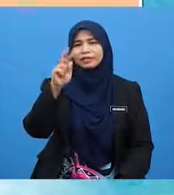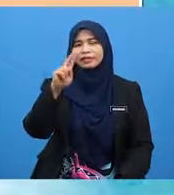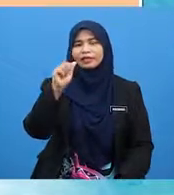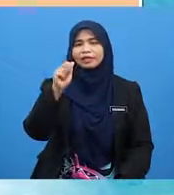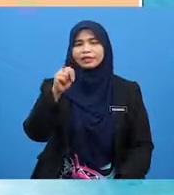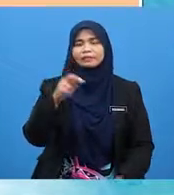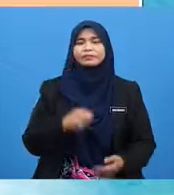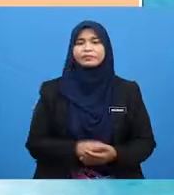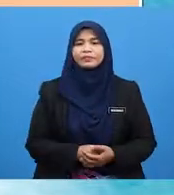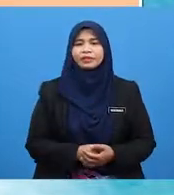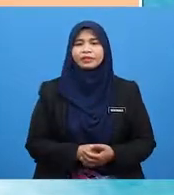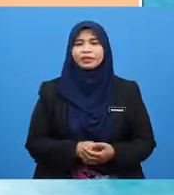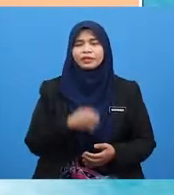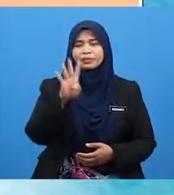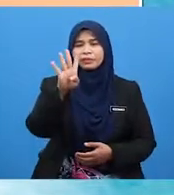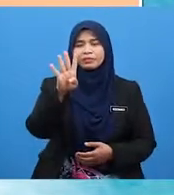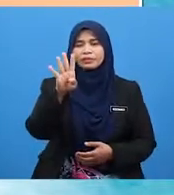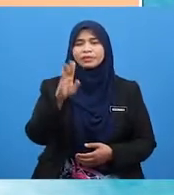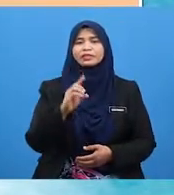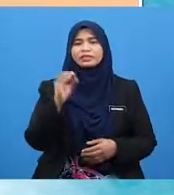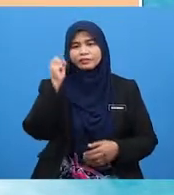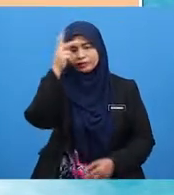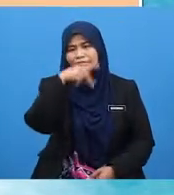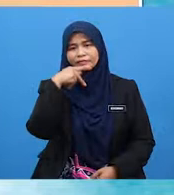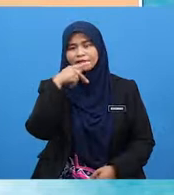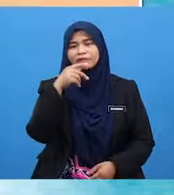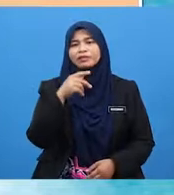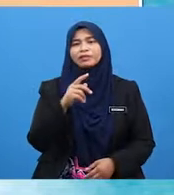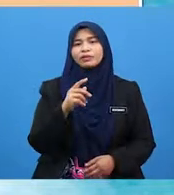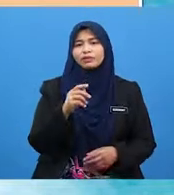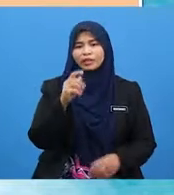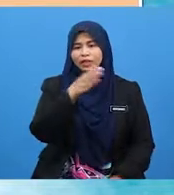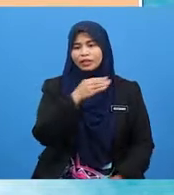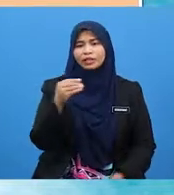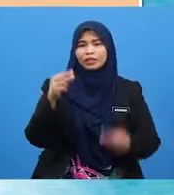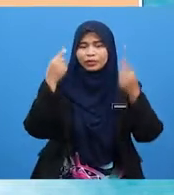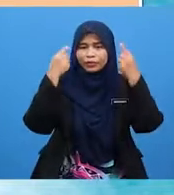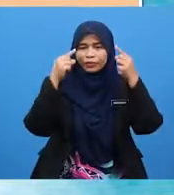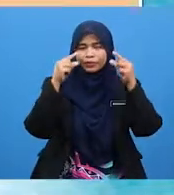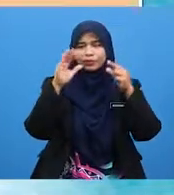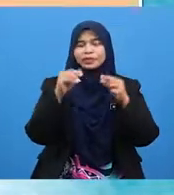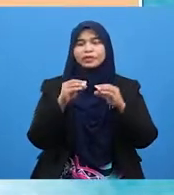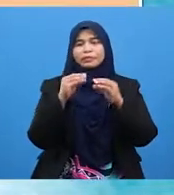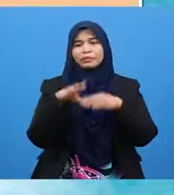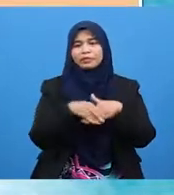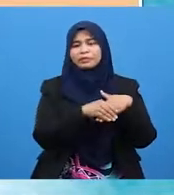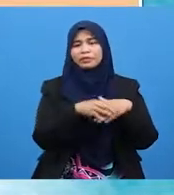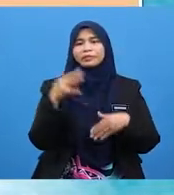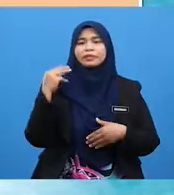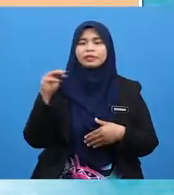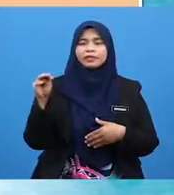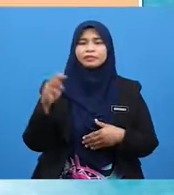mereka, kepribadian tokoh dan sebilangan guru tersohor yang membimbing